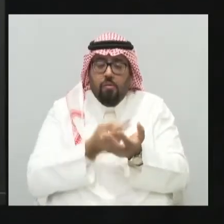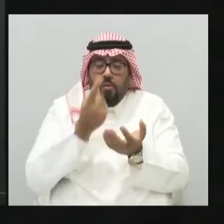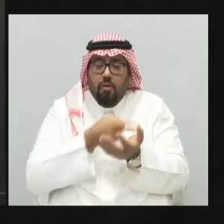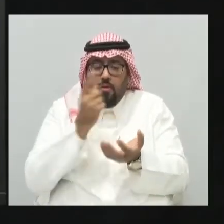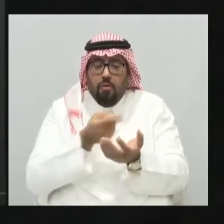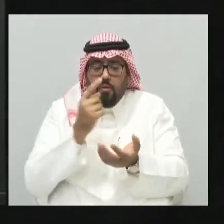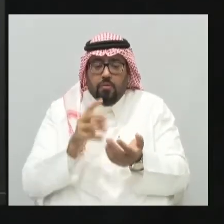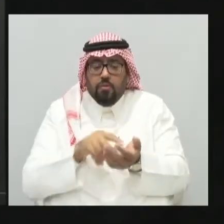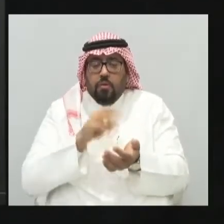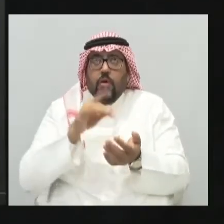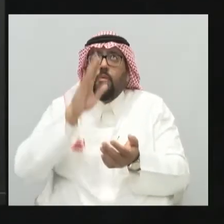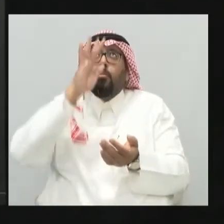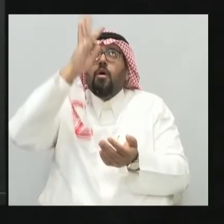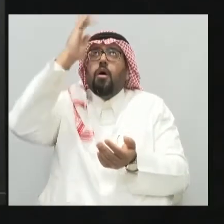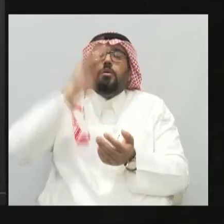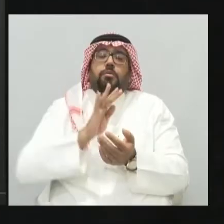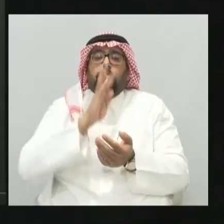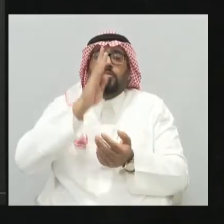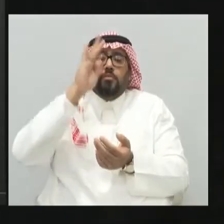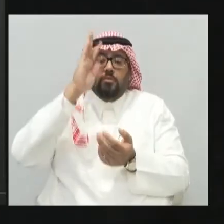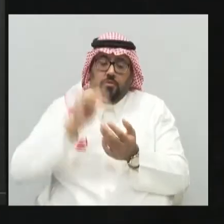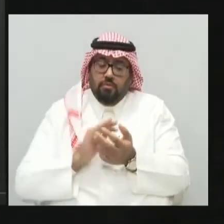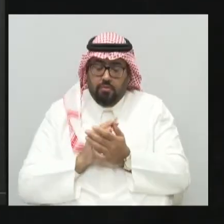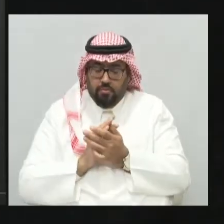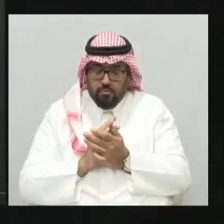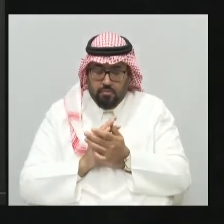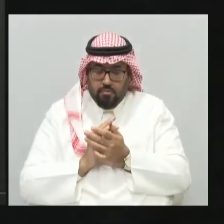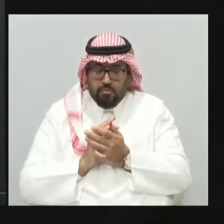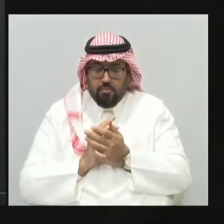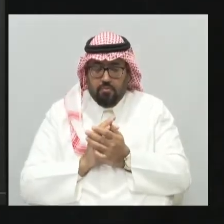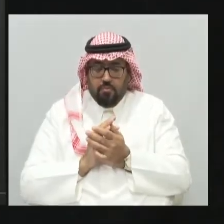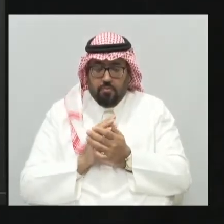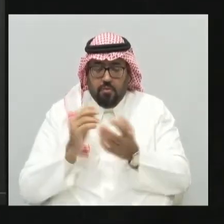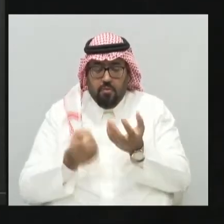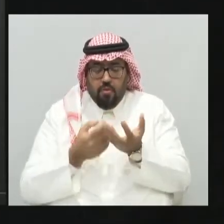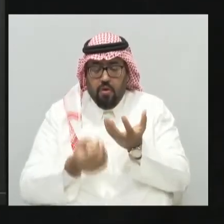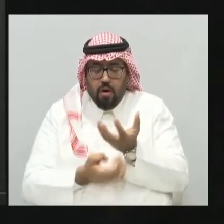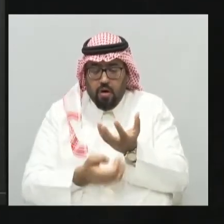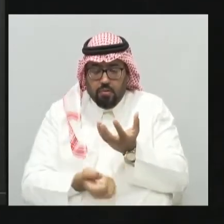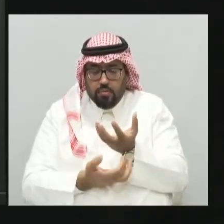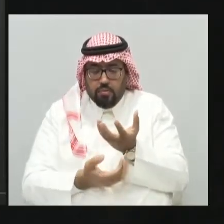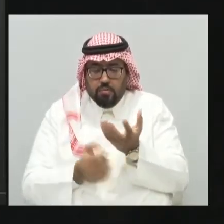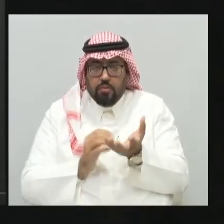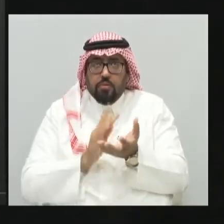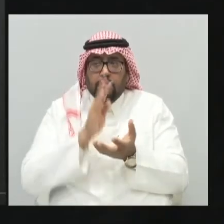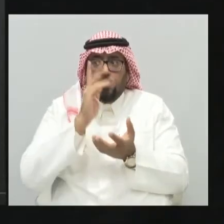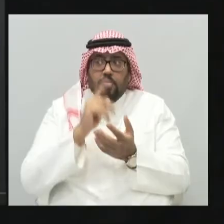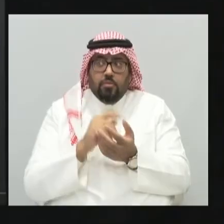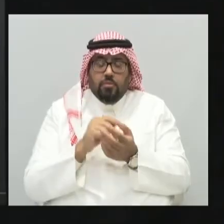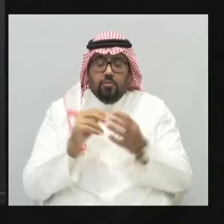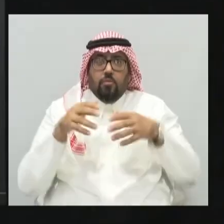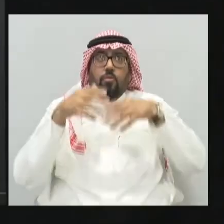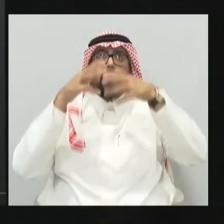الى بخار اذا تحول الى بخار اذا سخنه المويه هذه وتحولت البخار